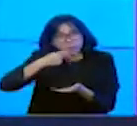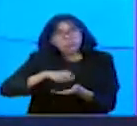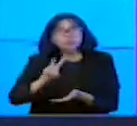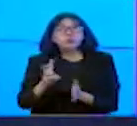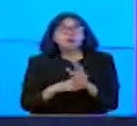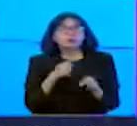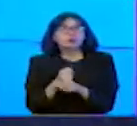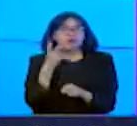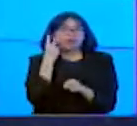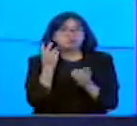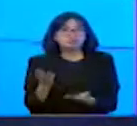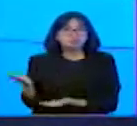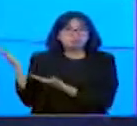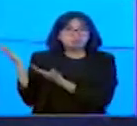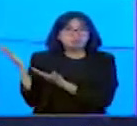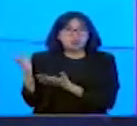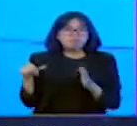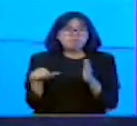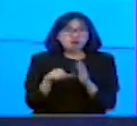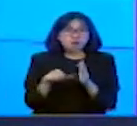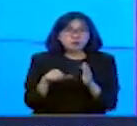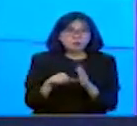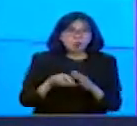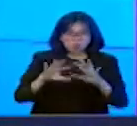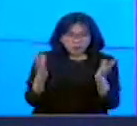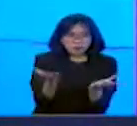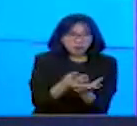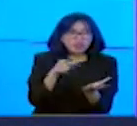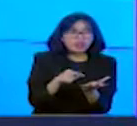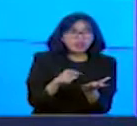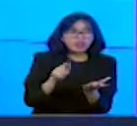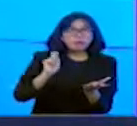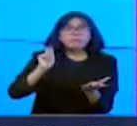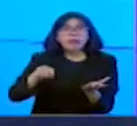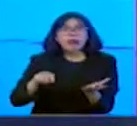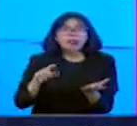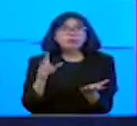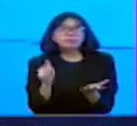Inilah sisa bantuan sosial yang diterima Yanti yang bisa dinikmati dalam waktu setengah bulan.